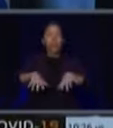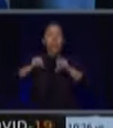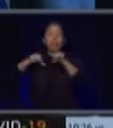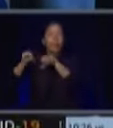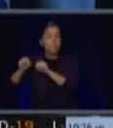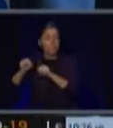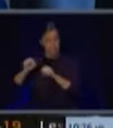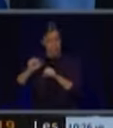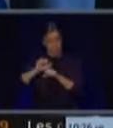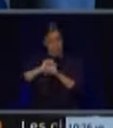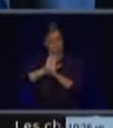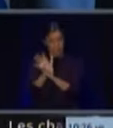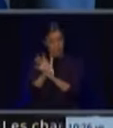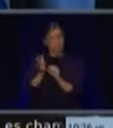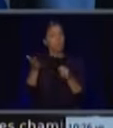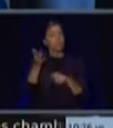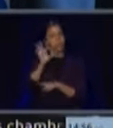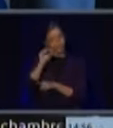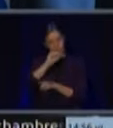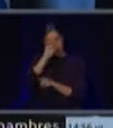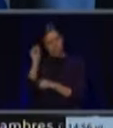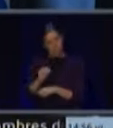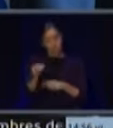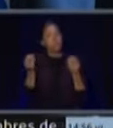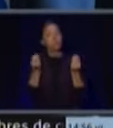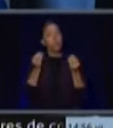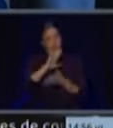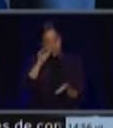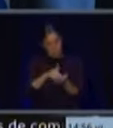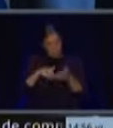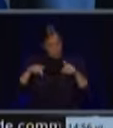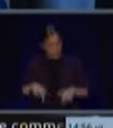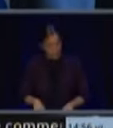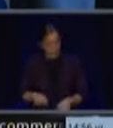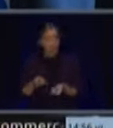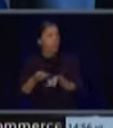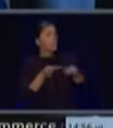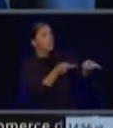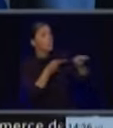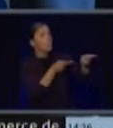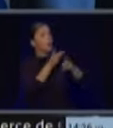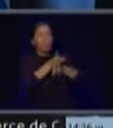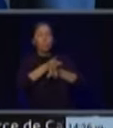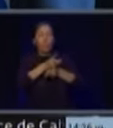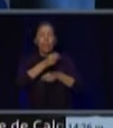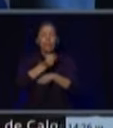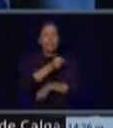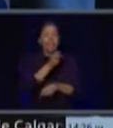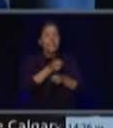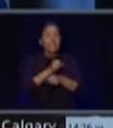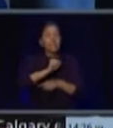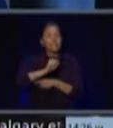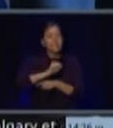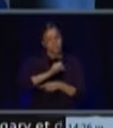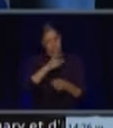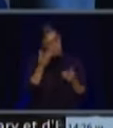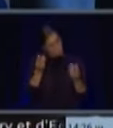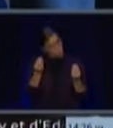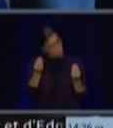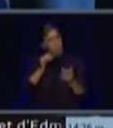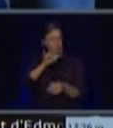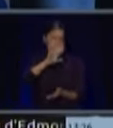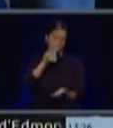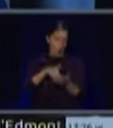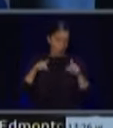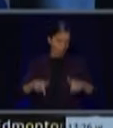90 % de nos hospitalisations, nos soins intensifs sont à Montréal. Est-ce qu'il pourrait y avoir des gestes plus spécifiques dans la